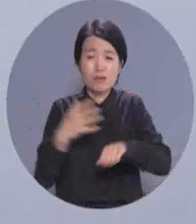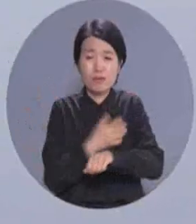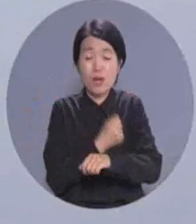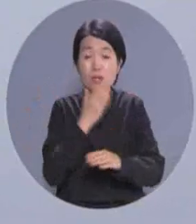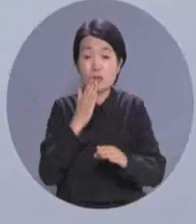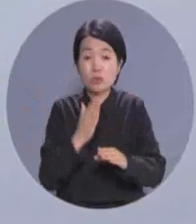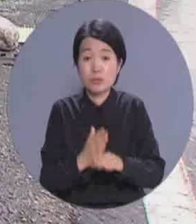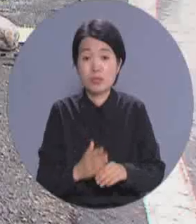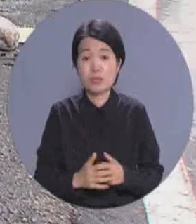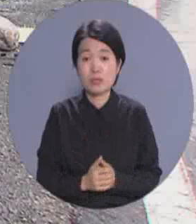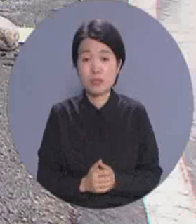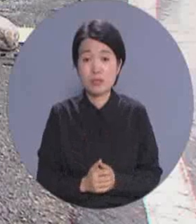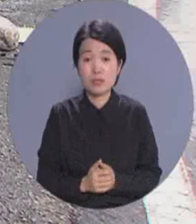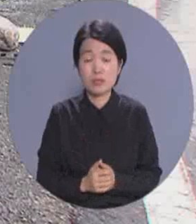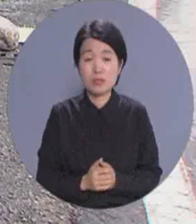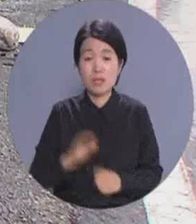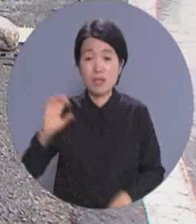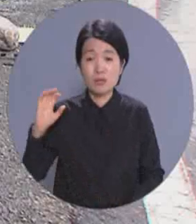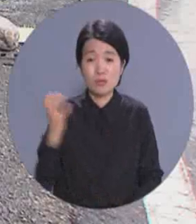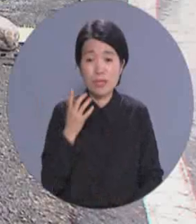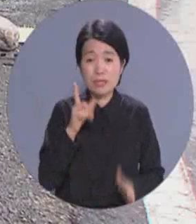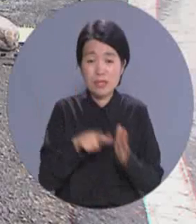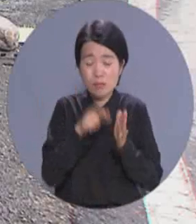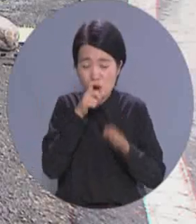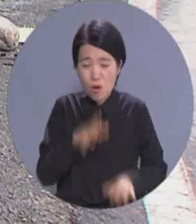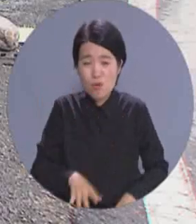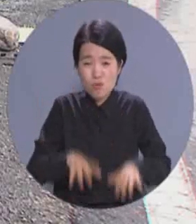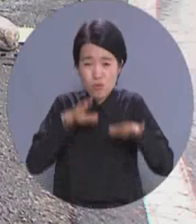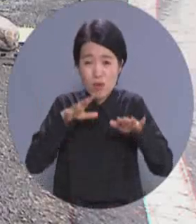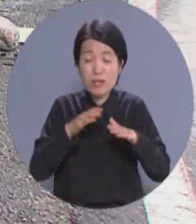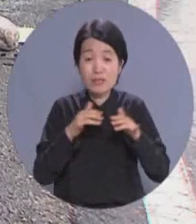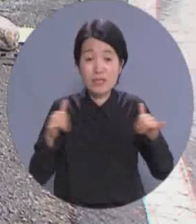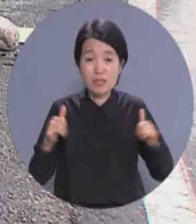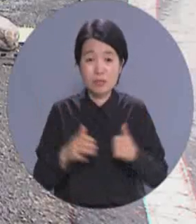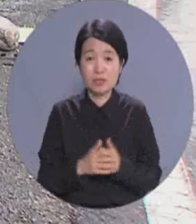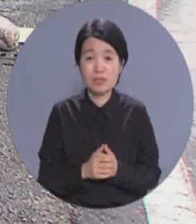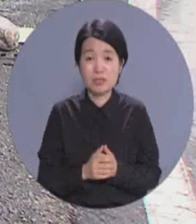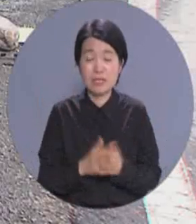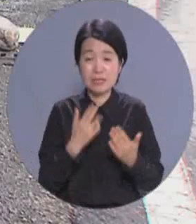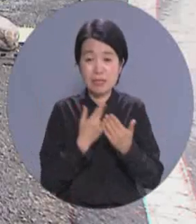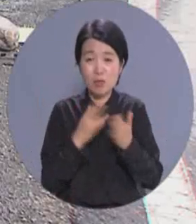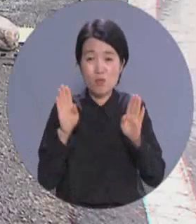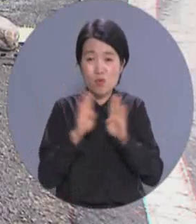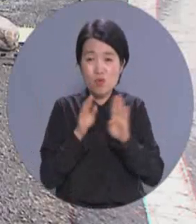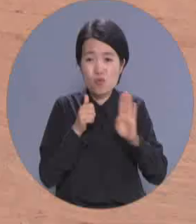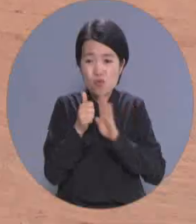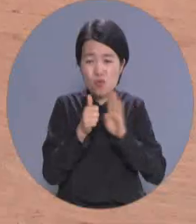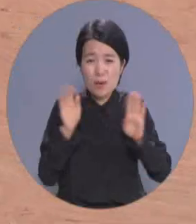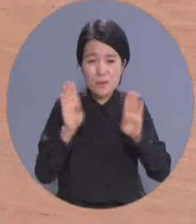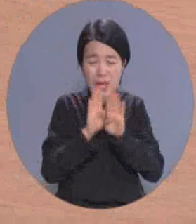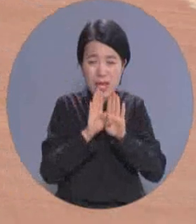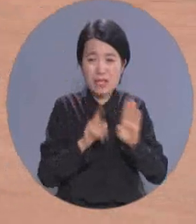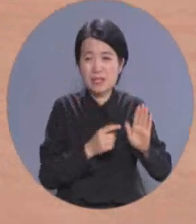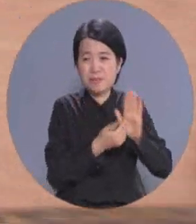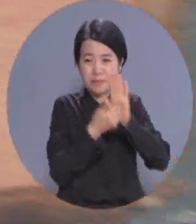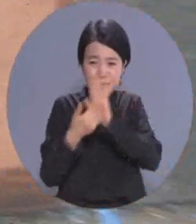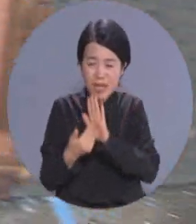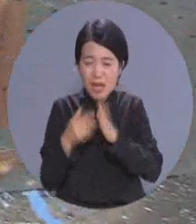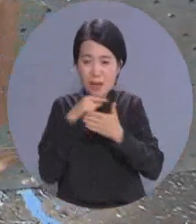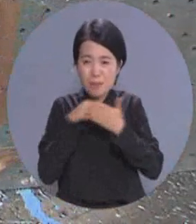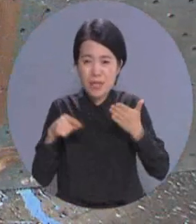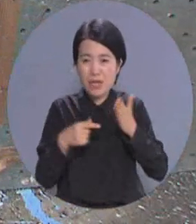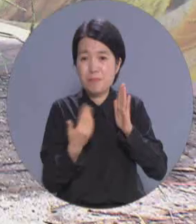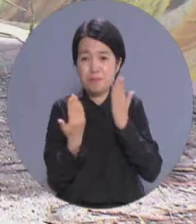불고 있습니다 태풍 때마다 침수를 겪었던 주민들은 이렇게 창문과 출입문을 막아 혹시 모를 피해에